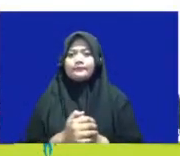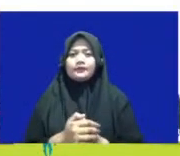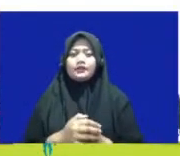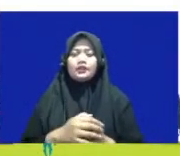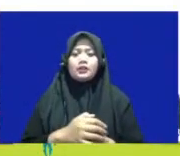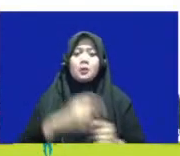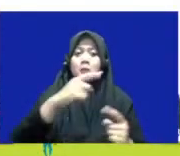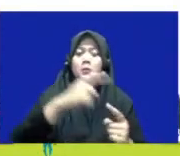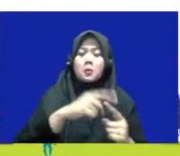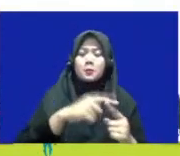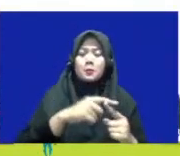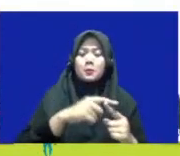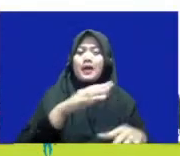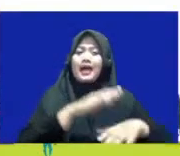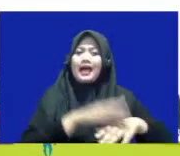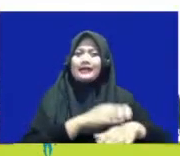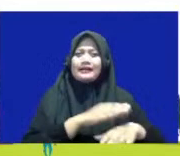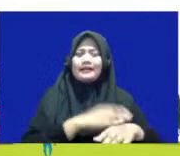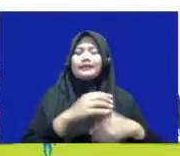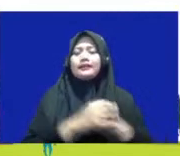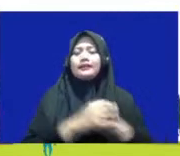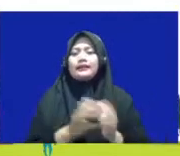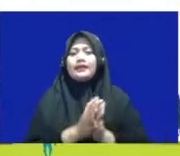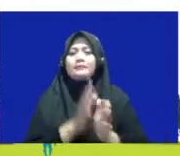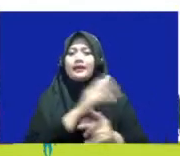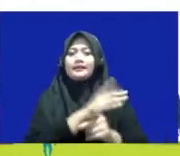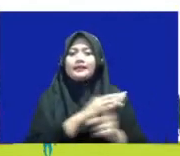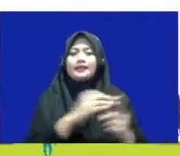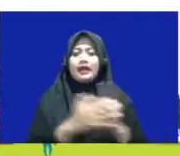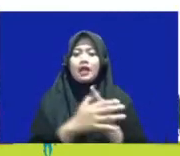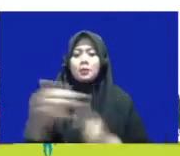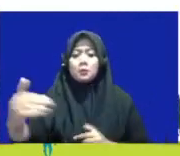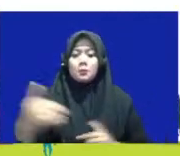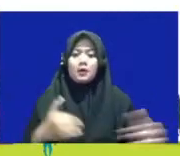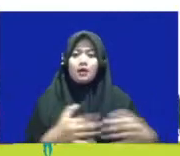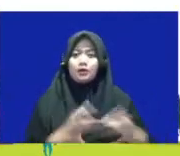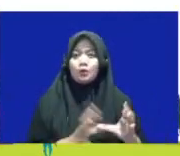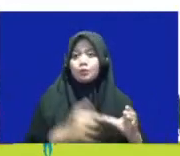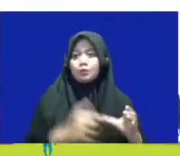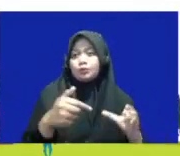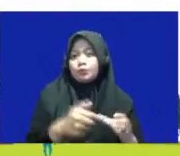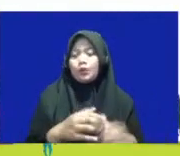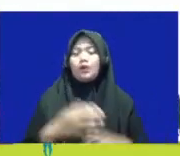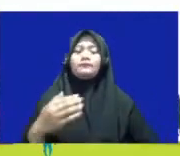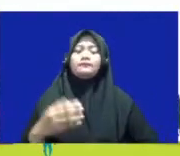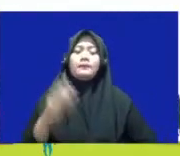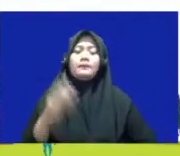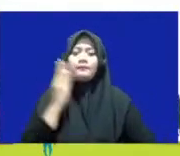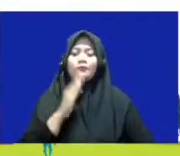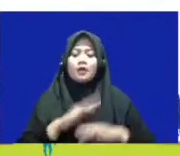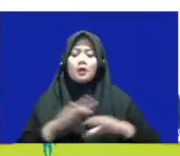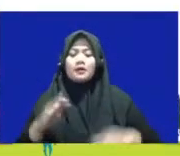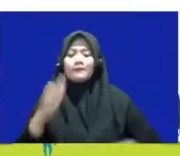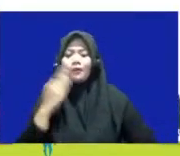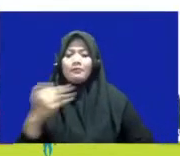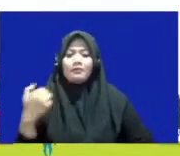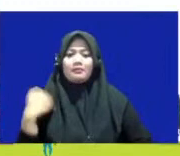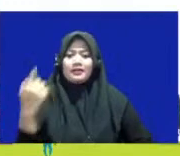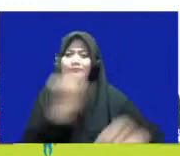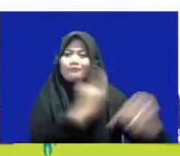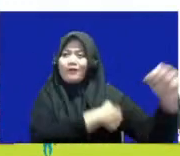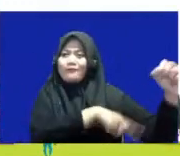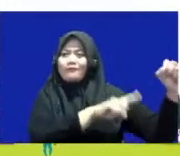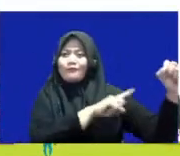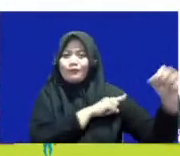situ hadir. Dari pemuda yang memiliki kemampuan ingin mengabdikan dirinya